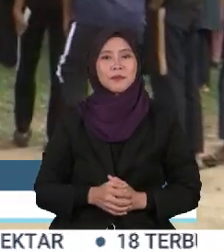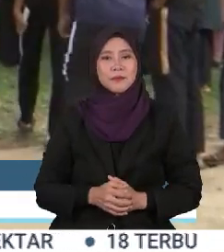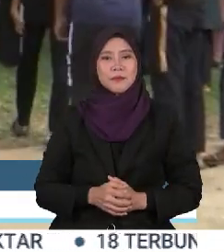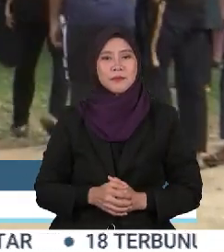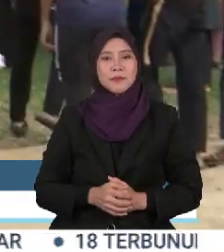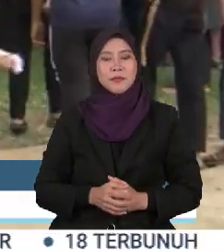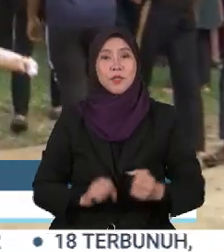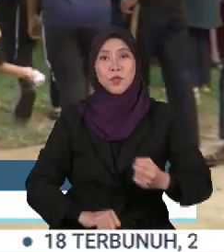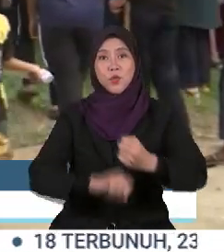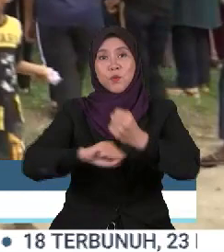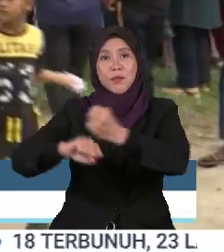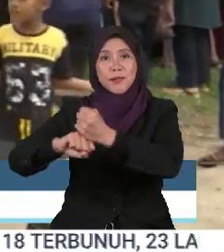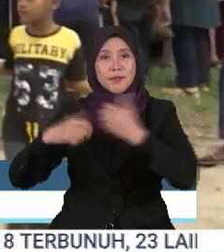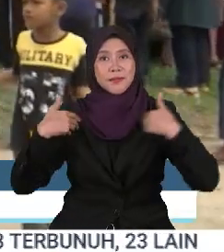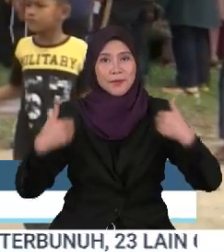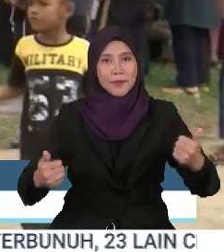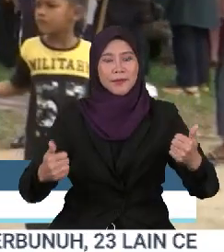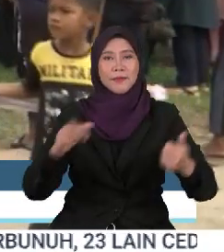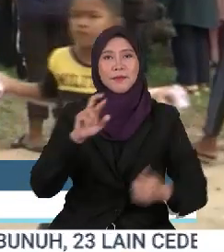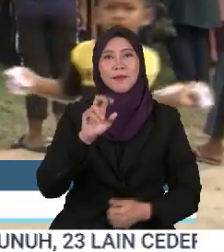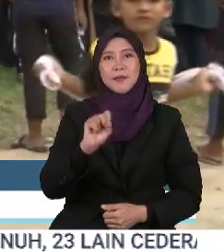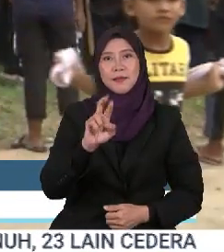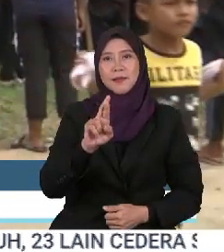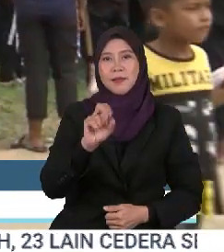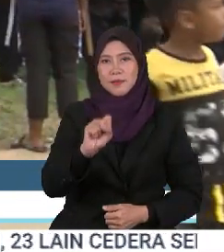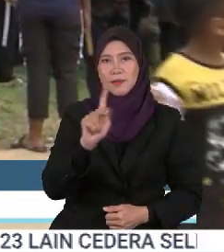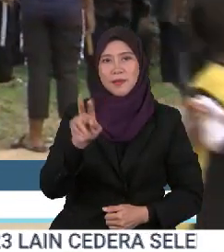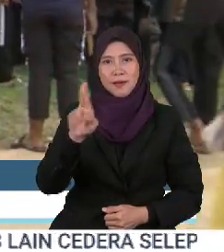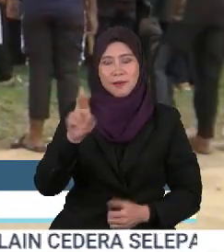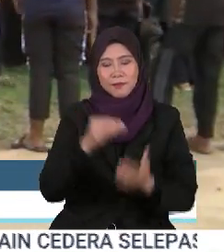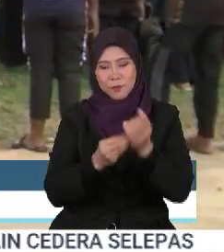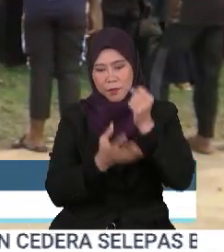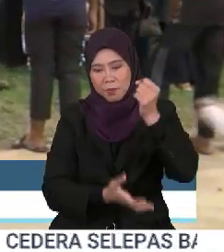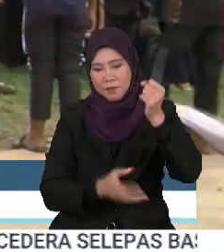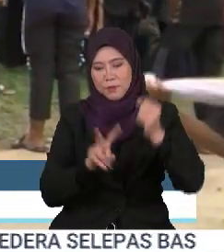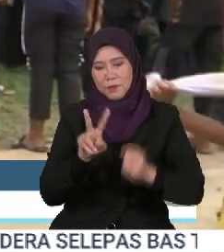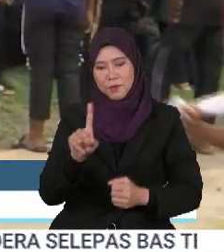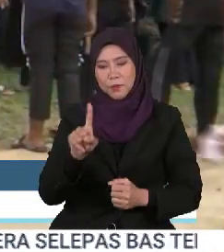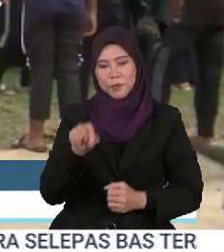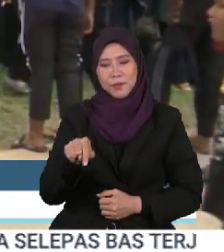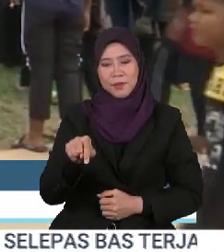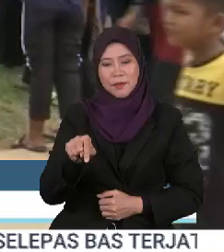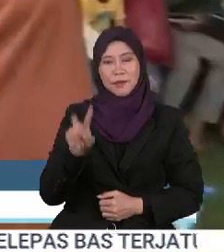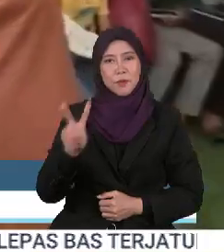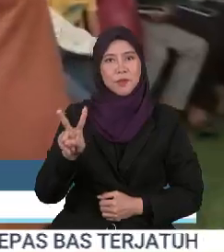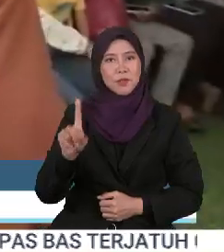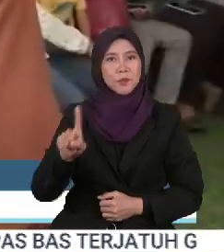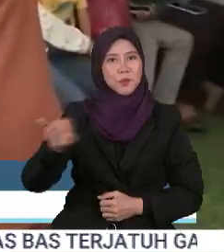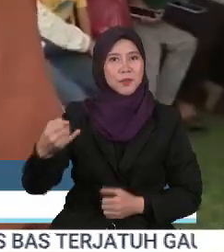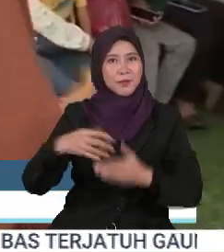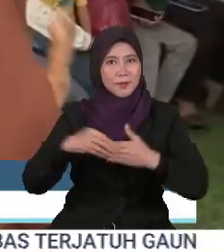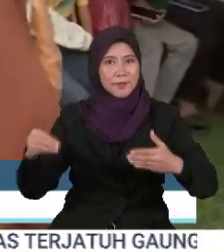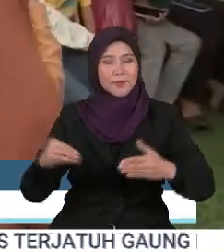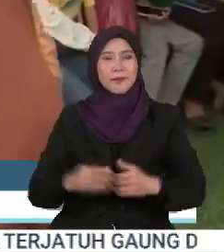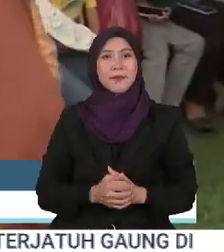ialah sumbangan kesejahteraan yang membabikan produkkan berjumlah 21 kepulauan 21 juta